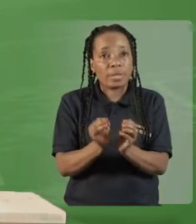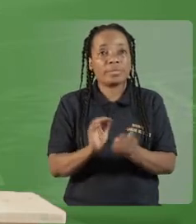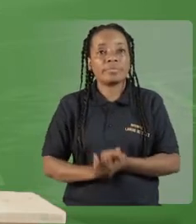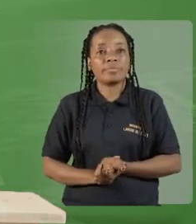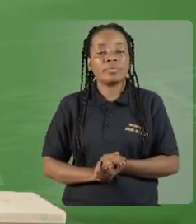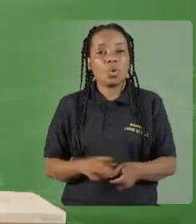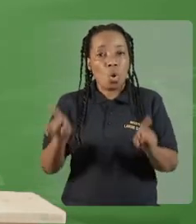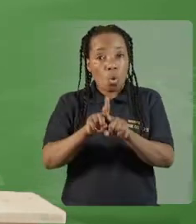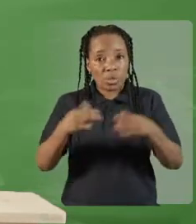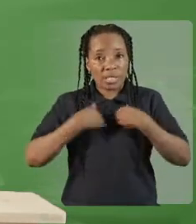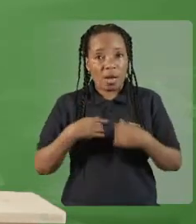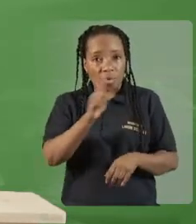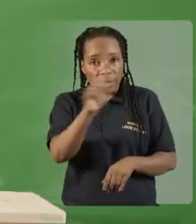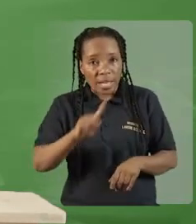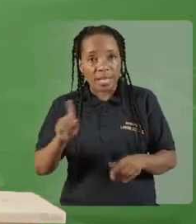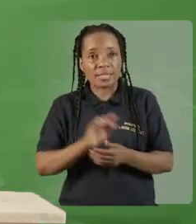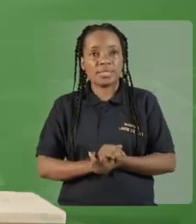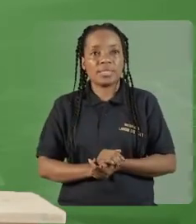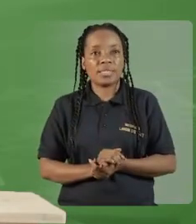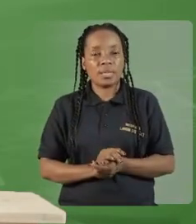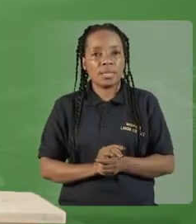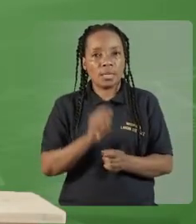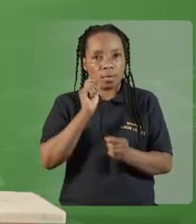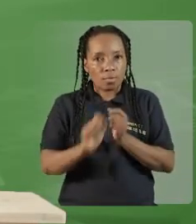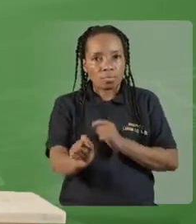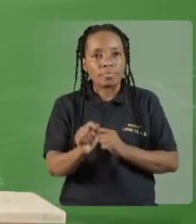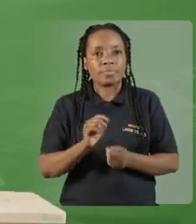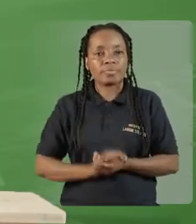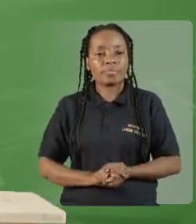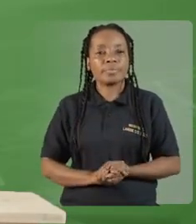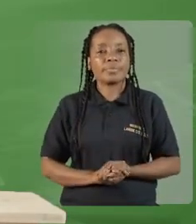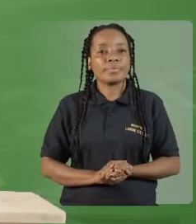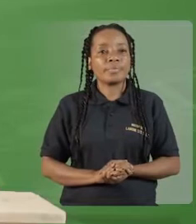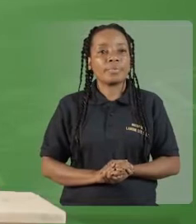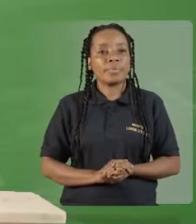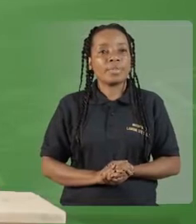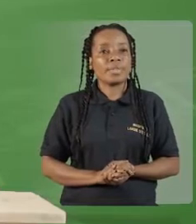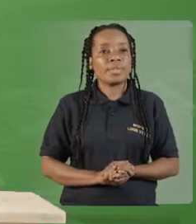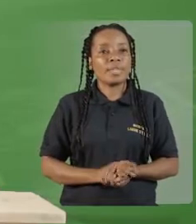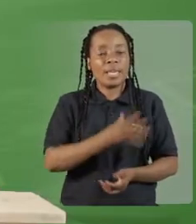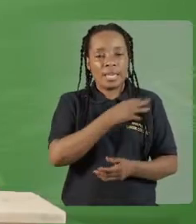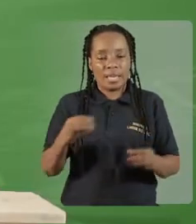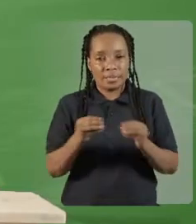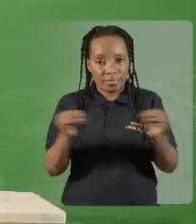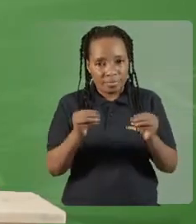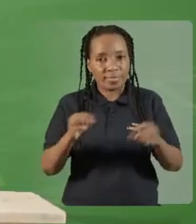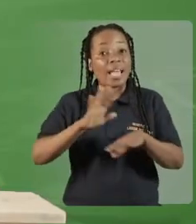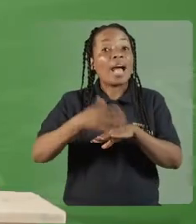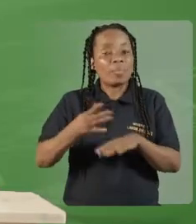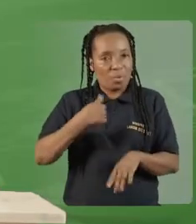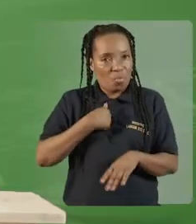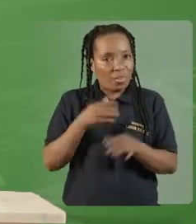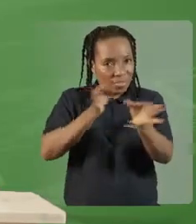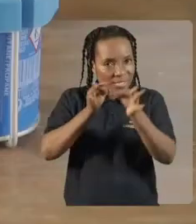un labo gaz, une boîte d'allumettes et un aimant dont le rôle sera